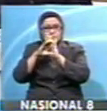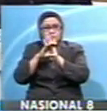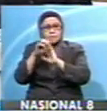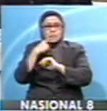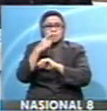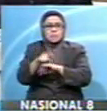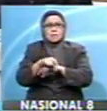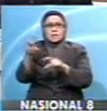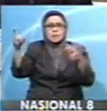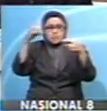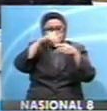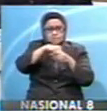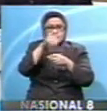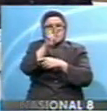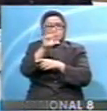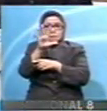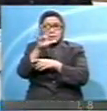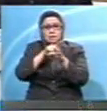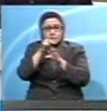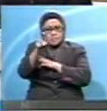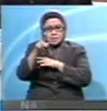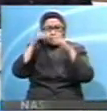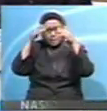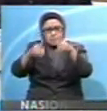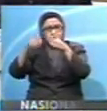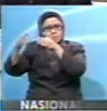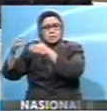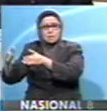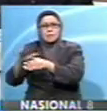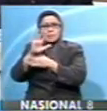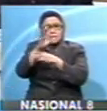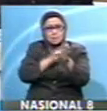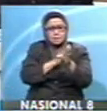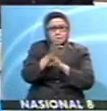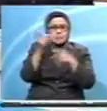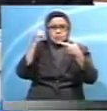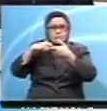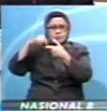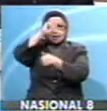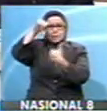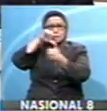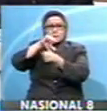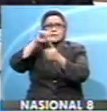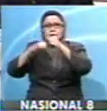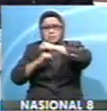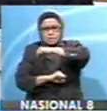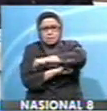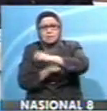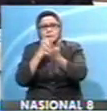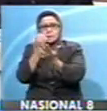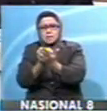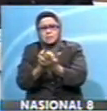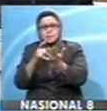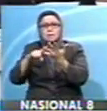25 pakar yang memfokus lima bidang berkaitan merangkumi sosial infrastruktur ekonomi persekitaran dan